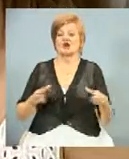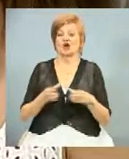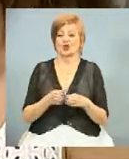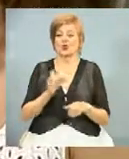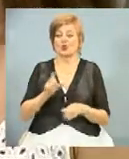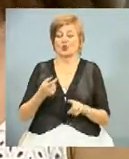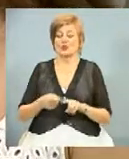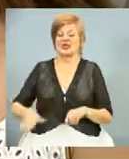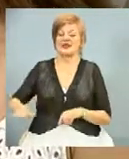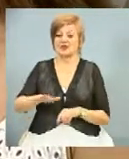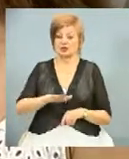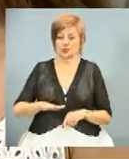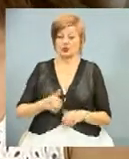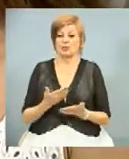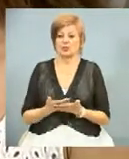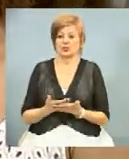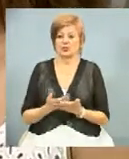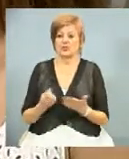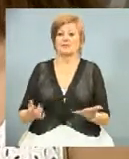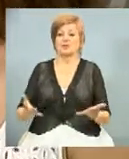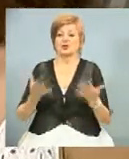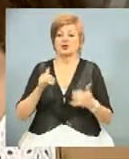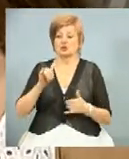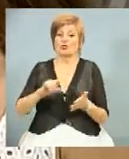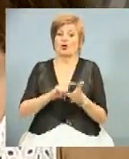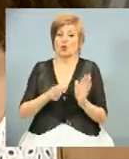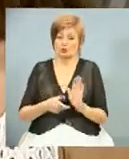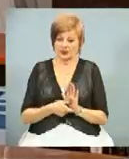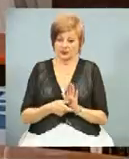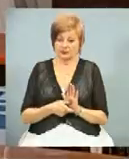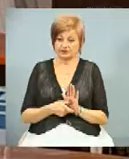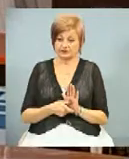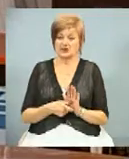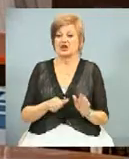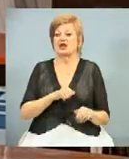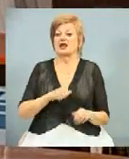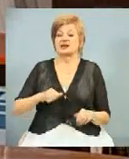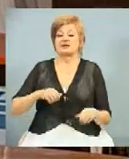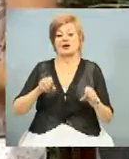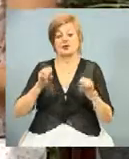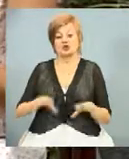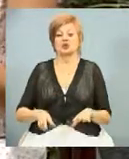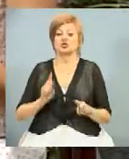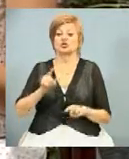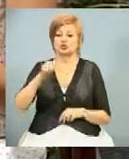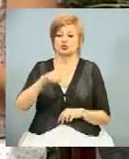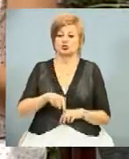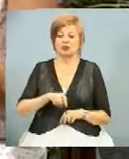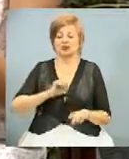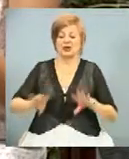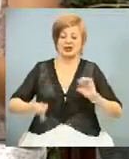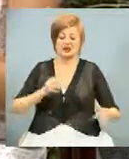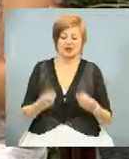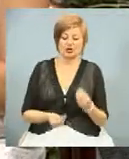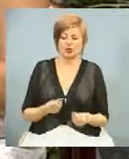на цій території. От, наприклад, давайте уявімо, у вас є кімната. І ви самі можете вирішувати, хто там розкидує